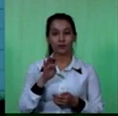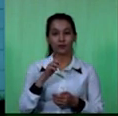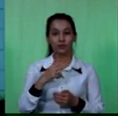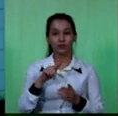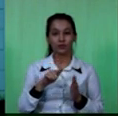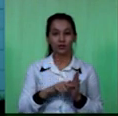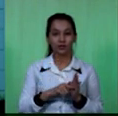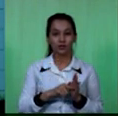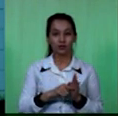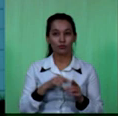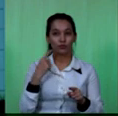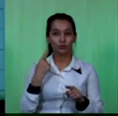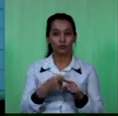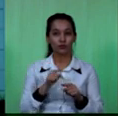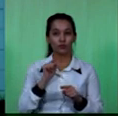1437 bilan